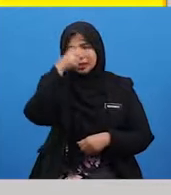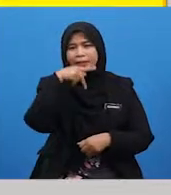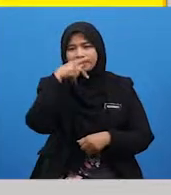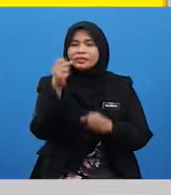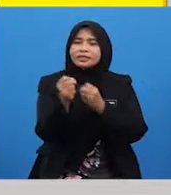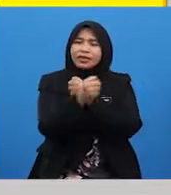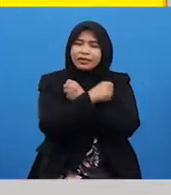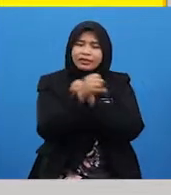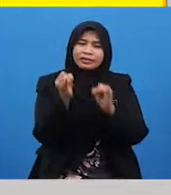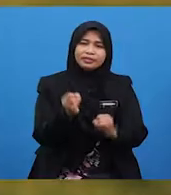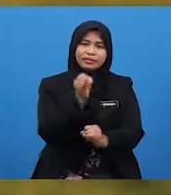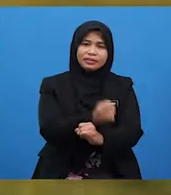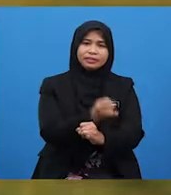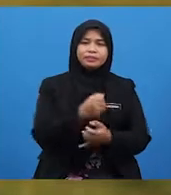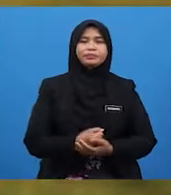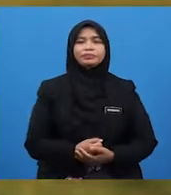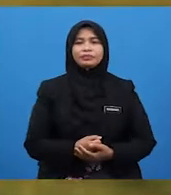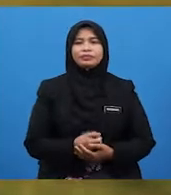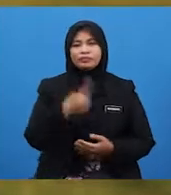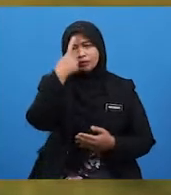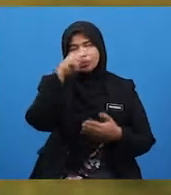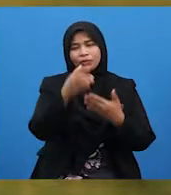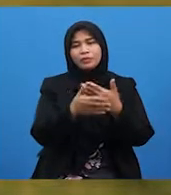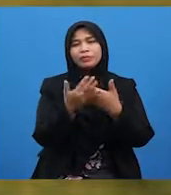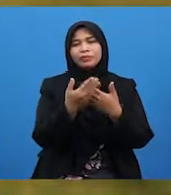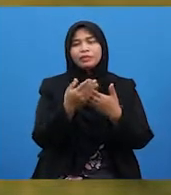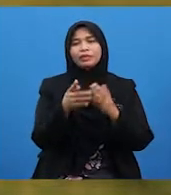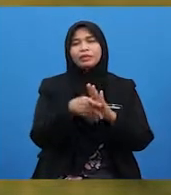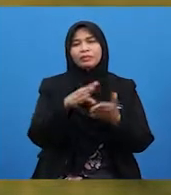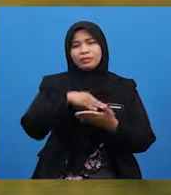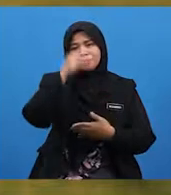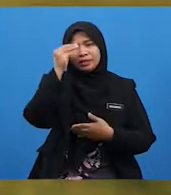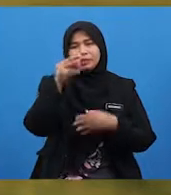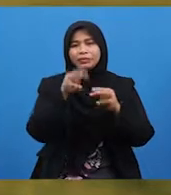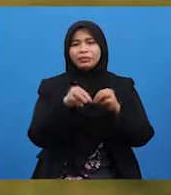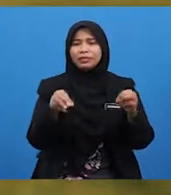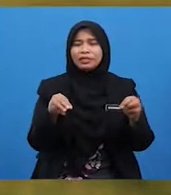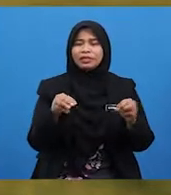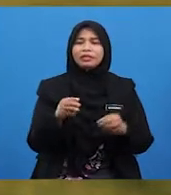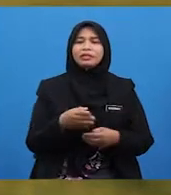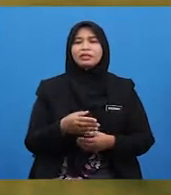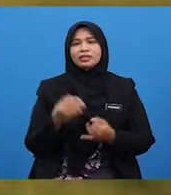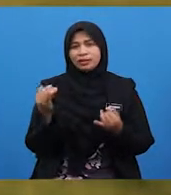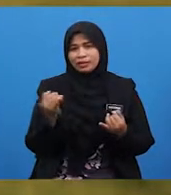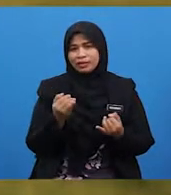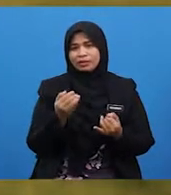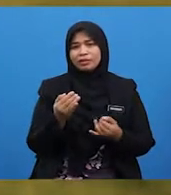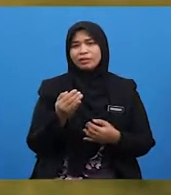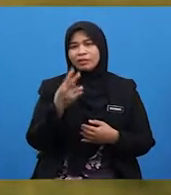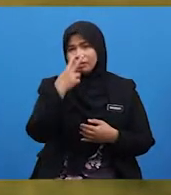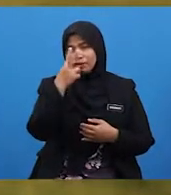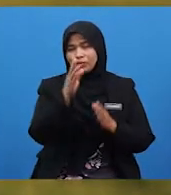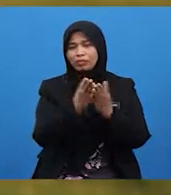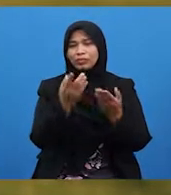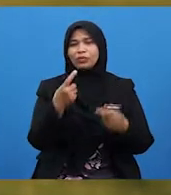jiran. Bagi memudahkan lagi pembelajaran, murid-murid sila rujuk buku teks Pendidikan